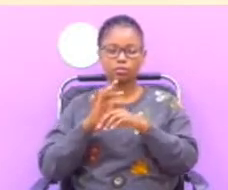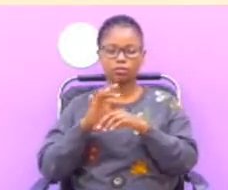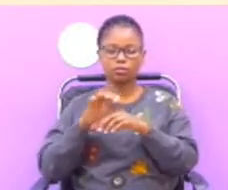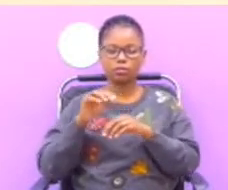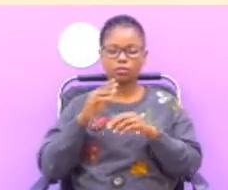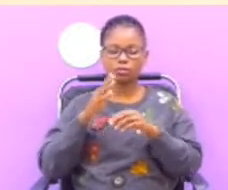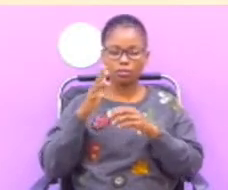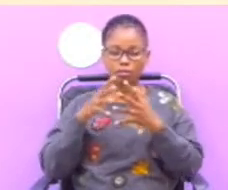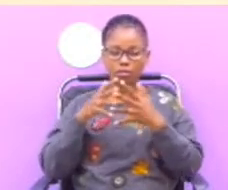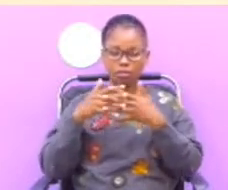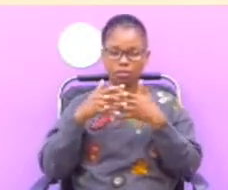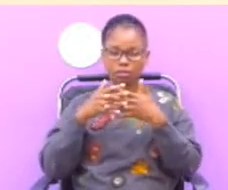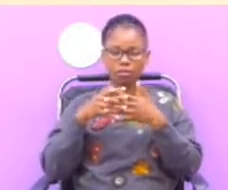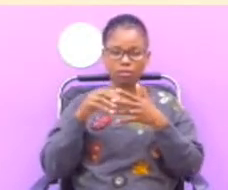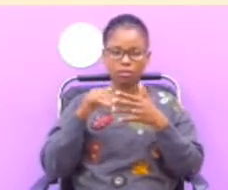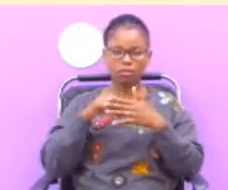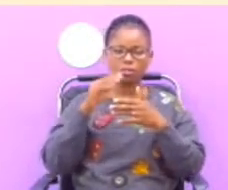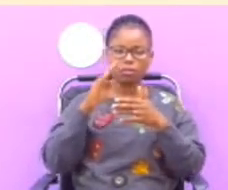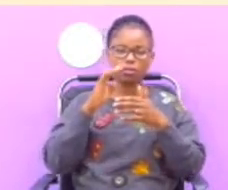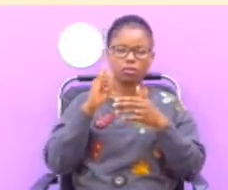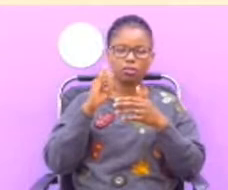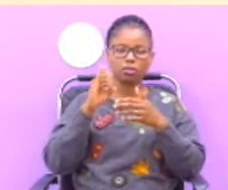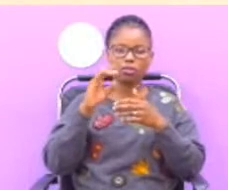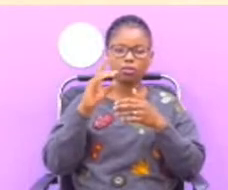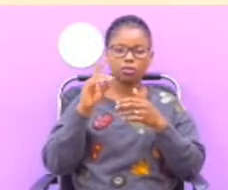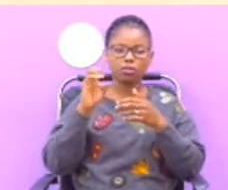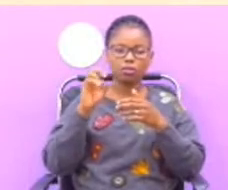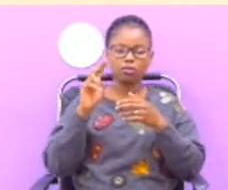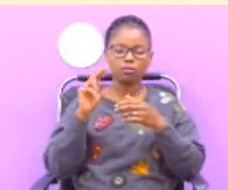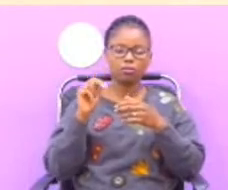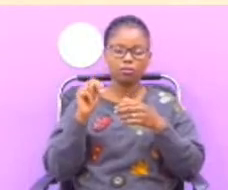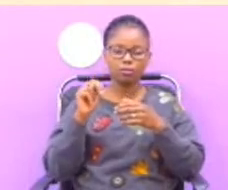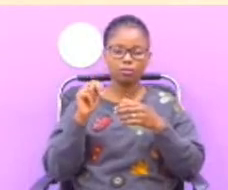omuthe ndumwo kwa Biden dirafatara ko tidagerera